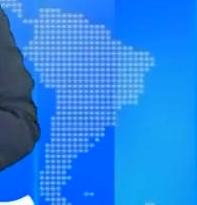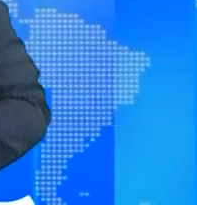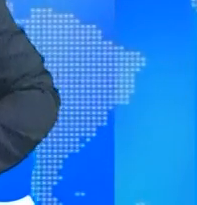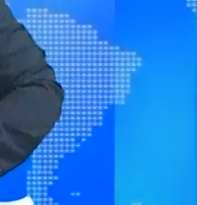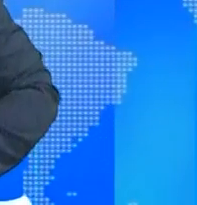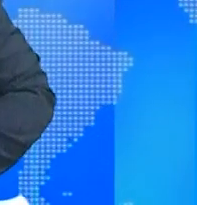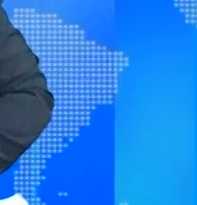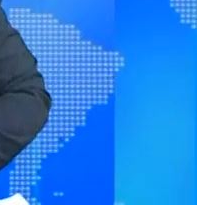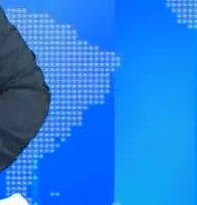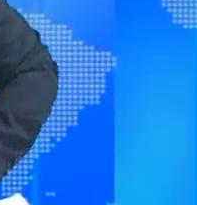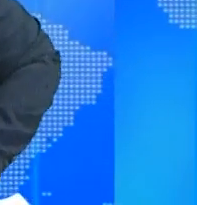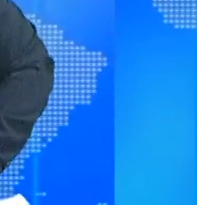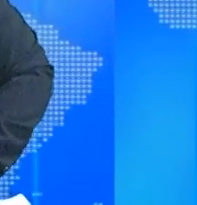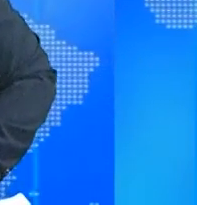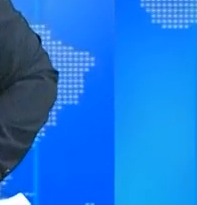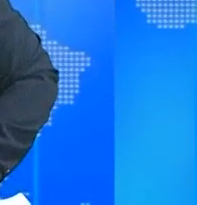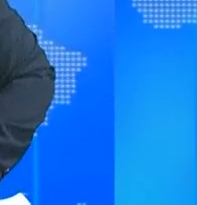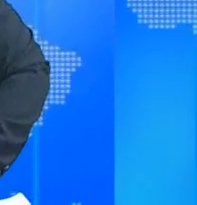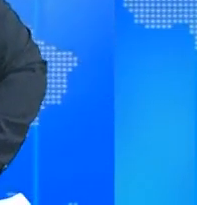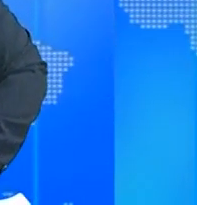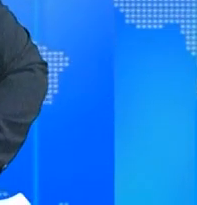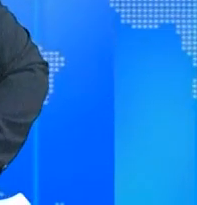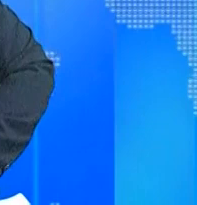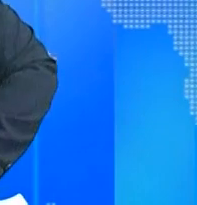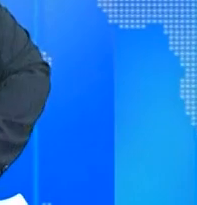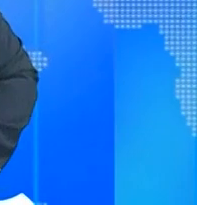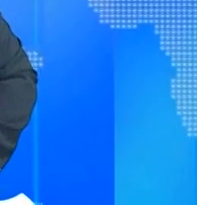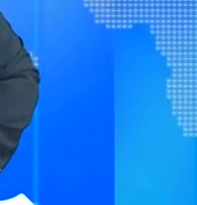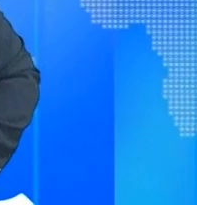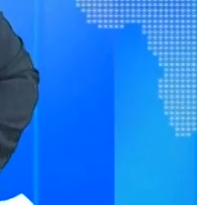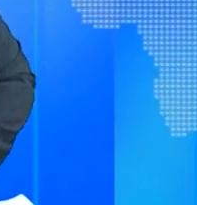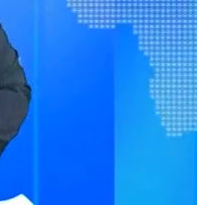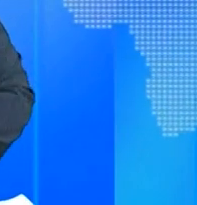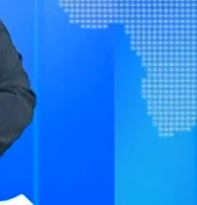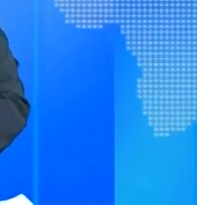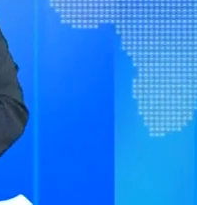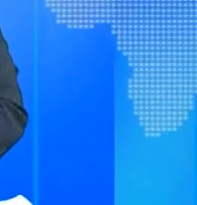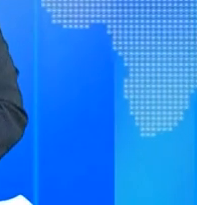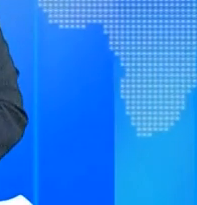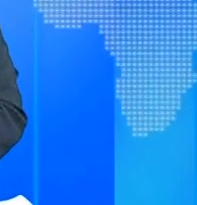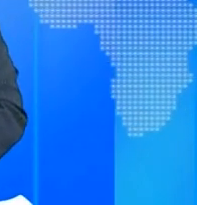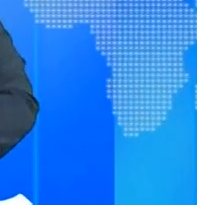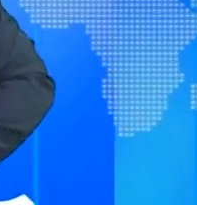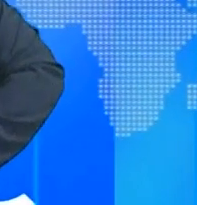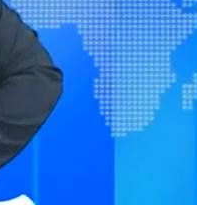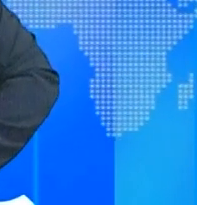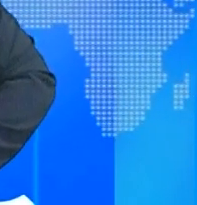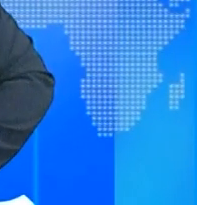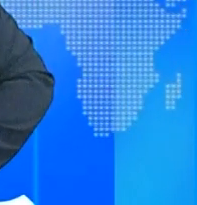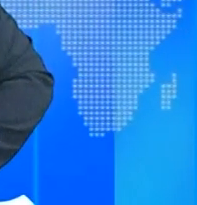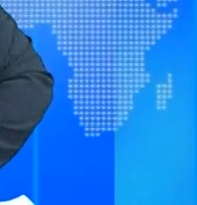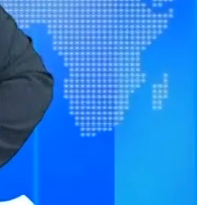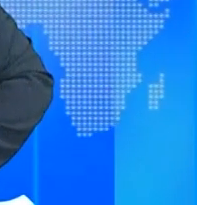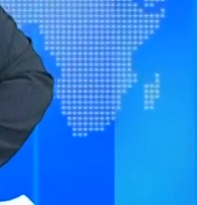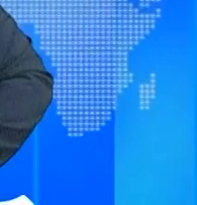la ville Kinshasa, dans la ville province de Kinshasa, le ministère provincial de l'Environnement a pris de nouvelles